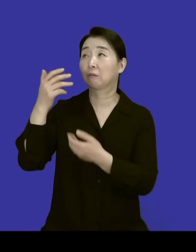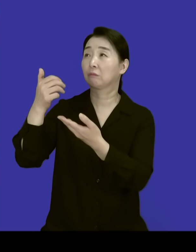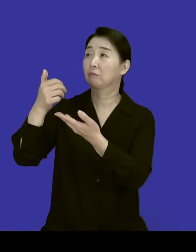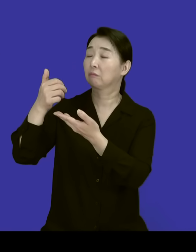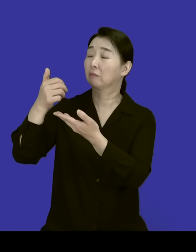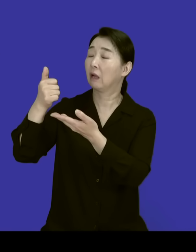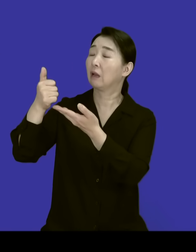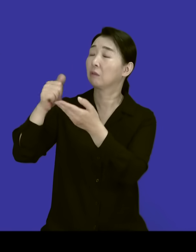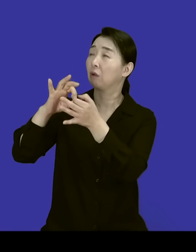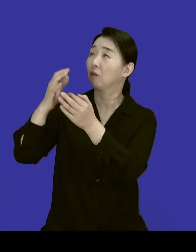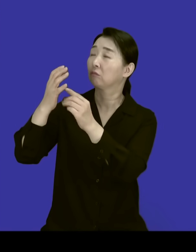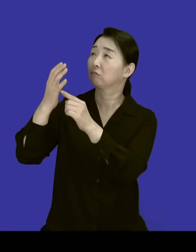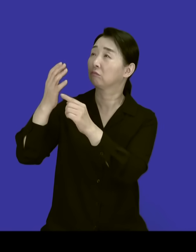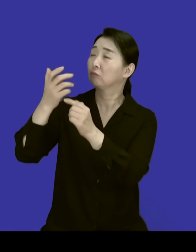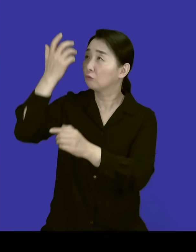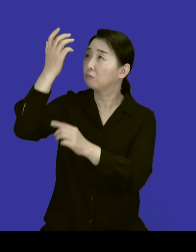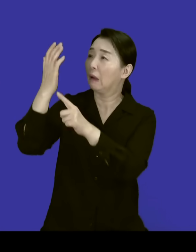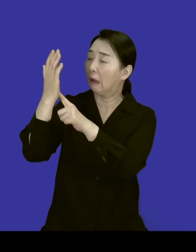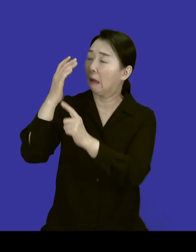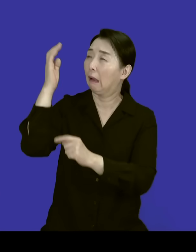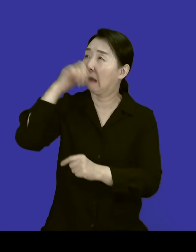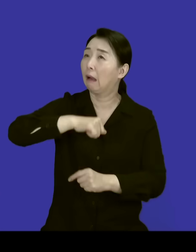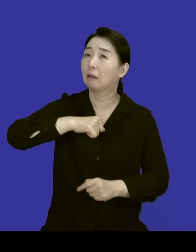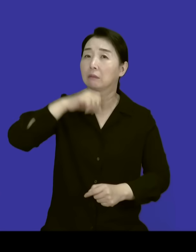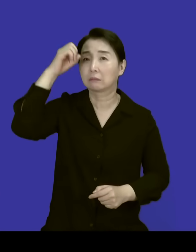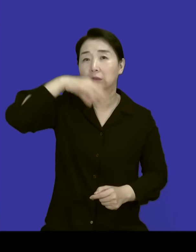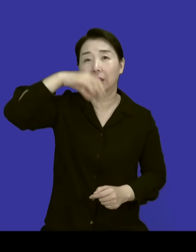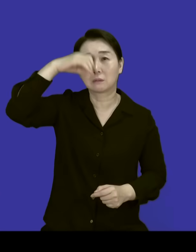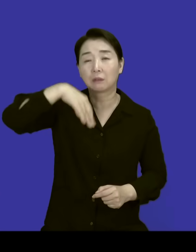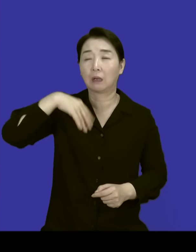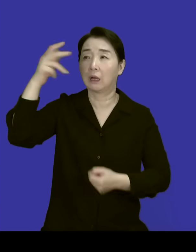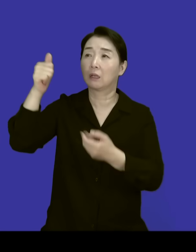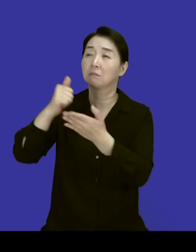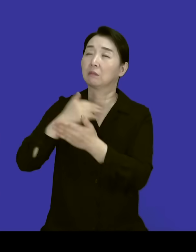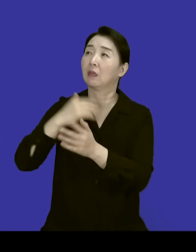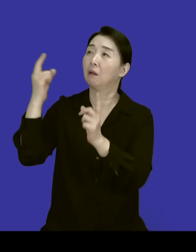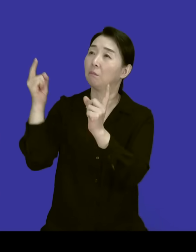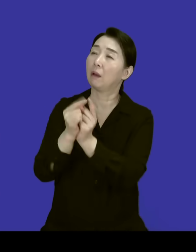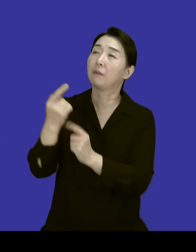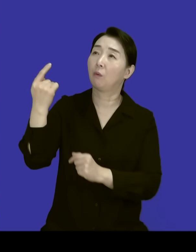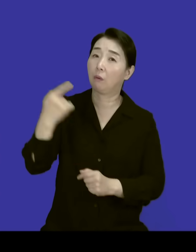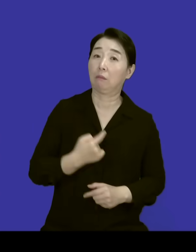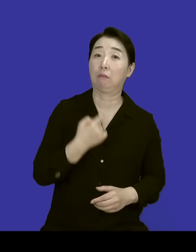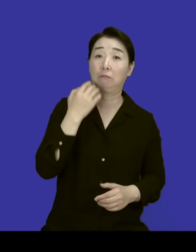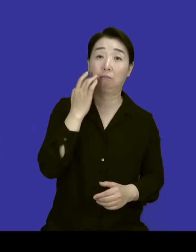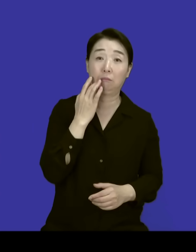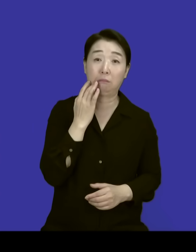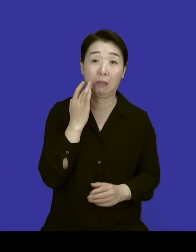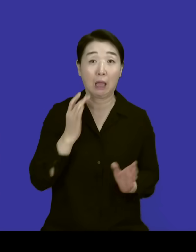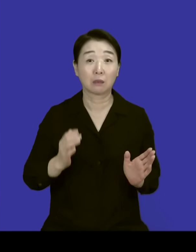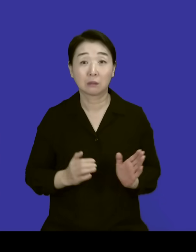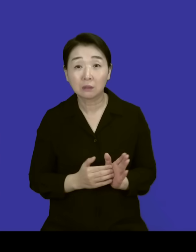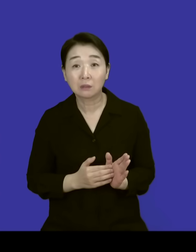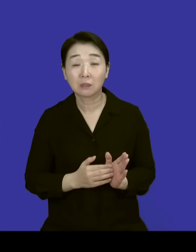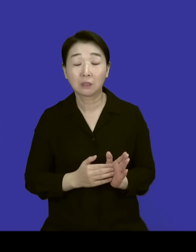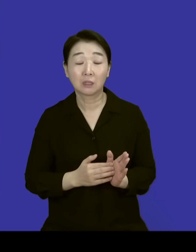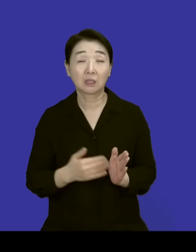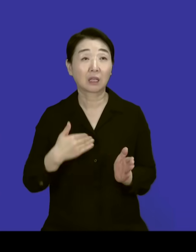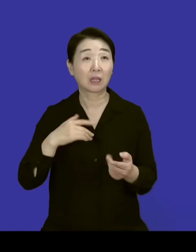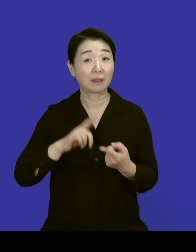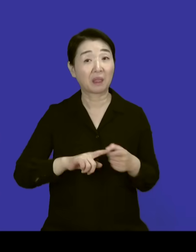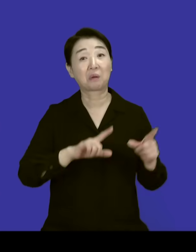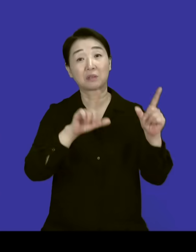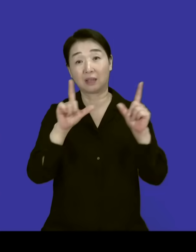그냥 그 정도로만 생각했지. 아 나는 그냥 하나님이 한번 오셨었구나. 네. 신기하네라고 하고 내 삶을 그냥 또 살았던 거지.